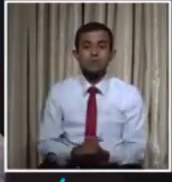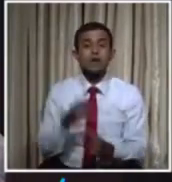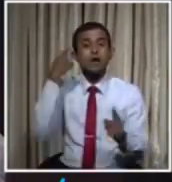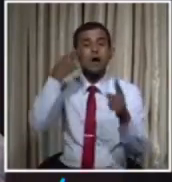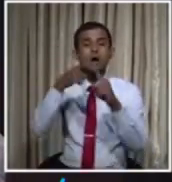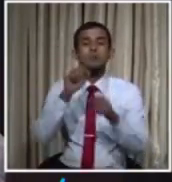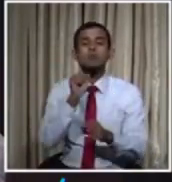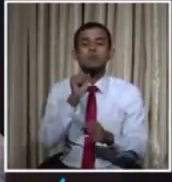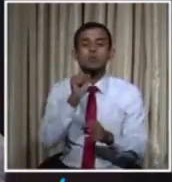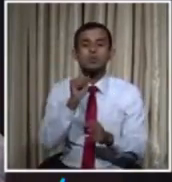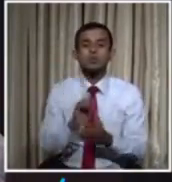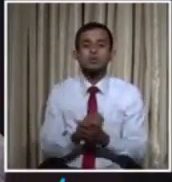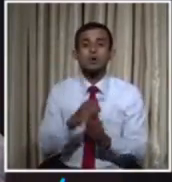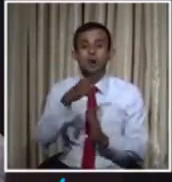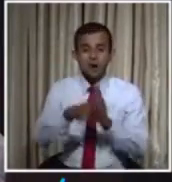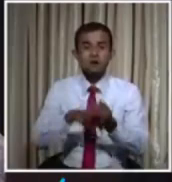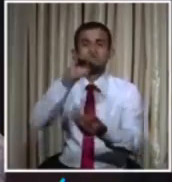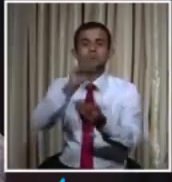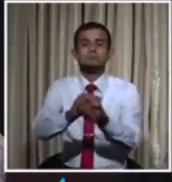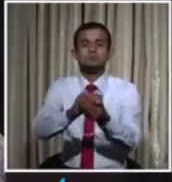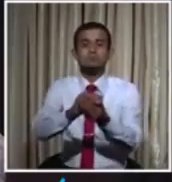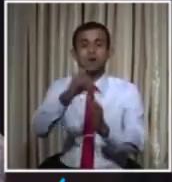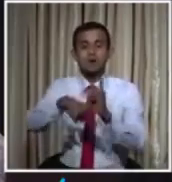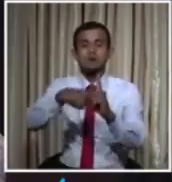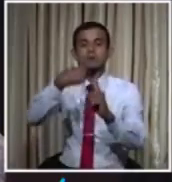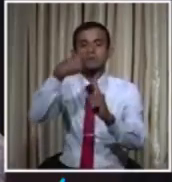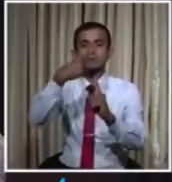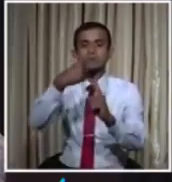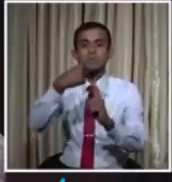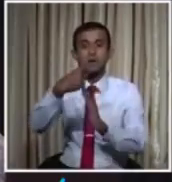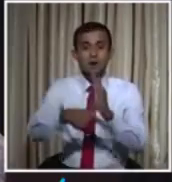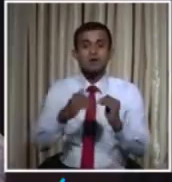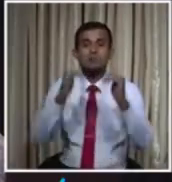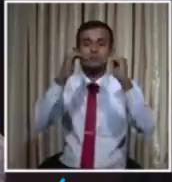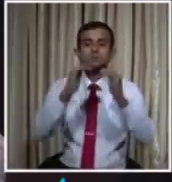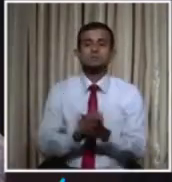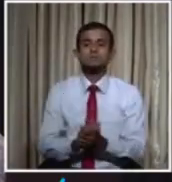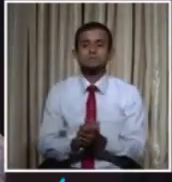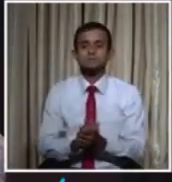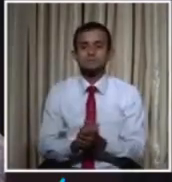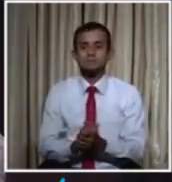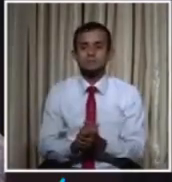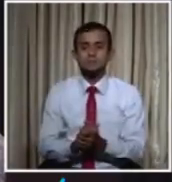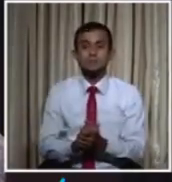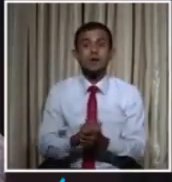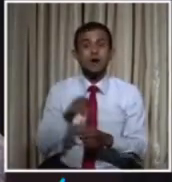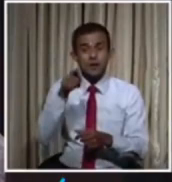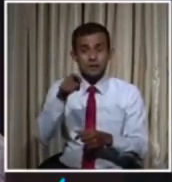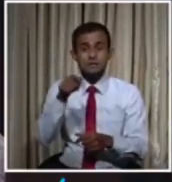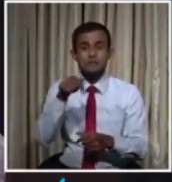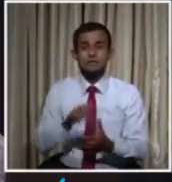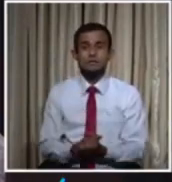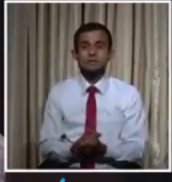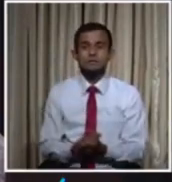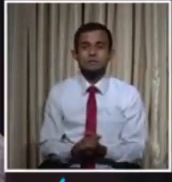තමයි රට ආරක්ෂා කිරීම, රට දියුණු කිරීම, රට ගොඩ නැන්වීම. ඒ උදෙසා